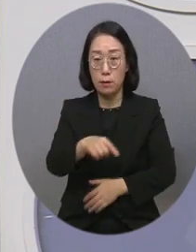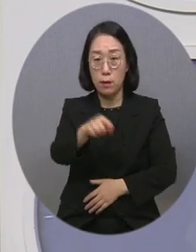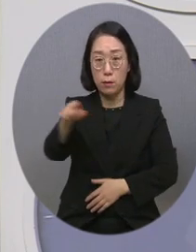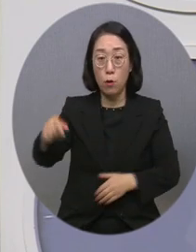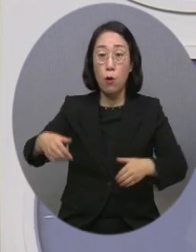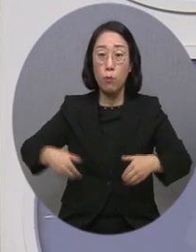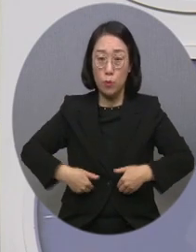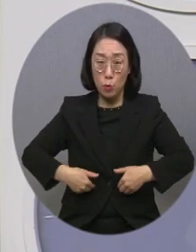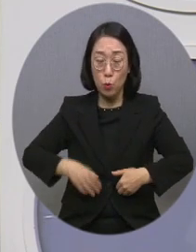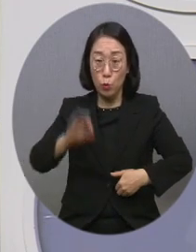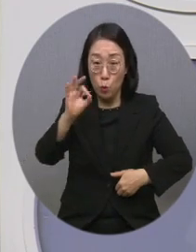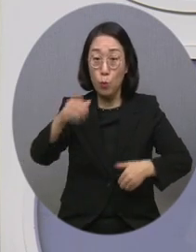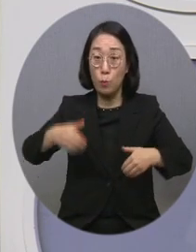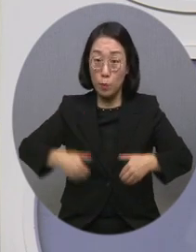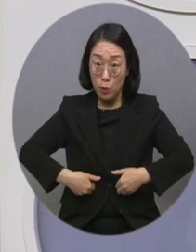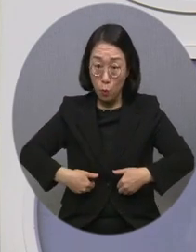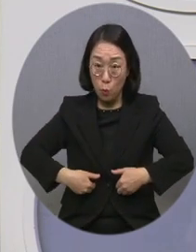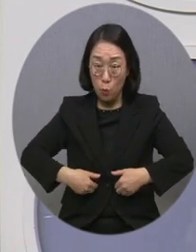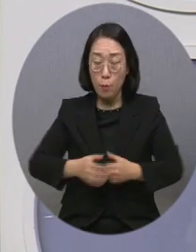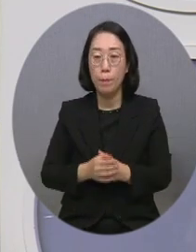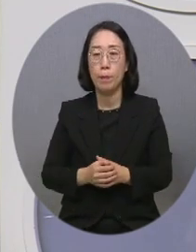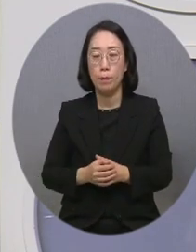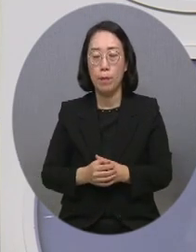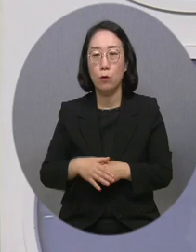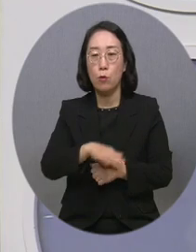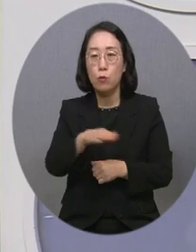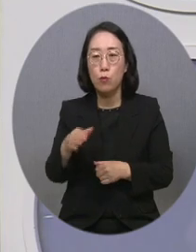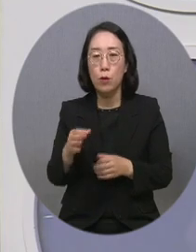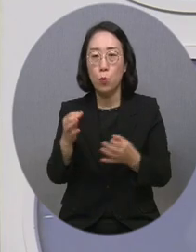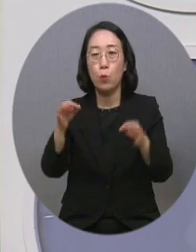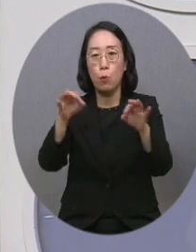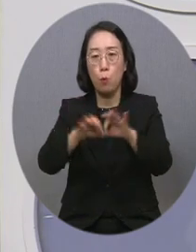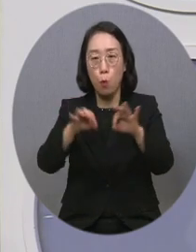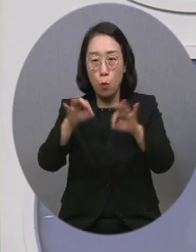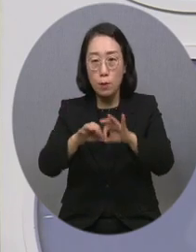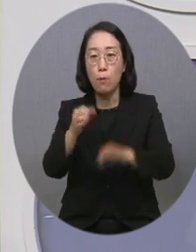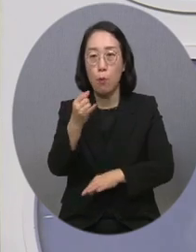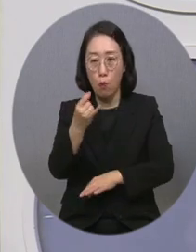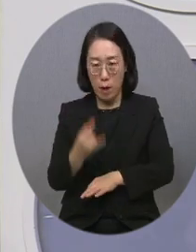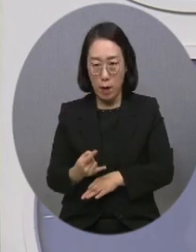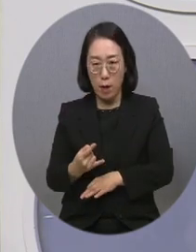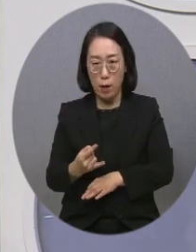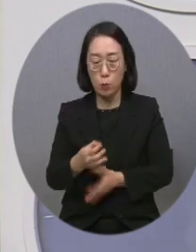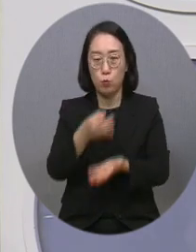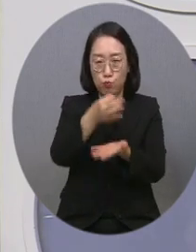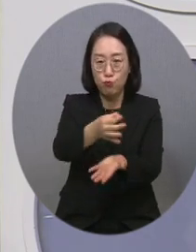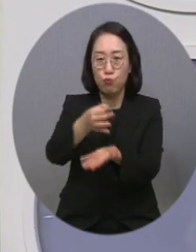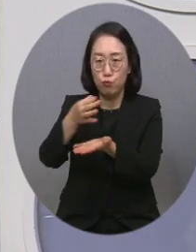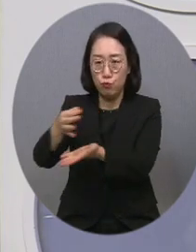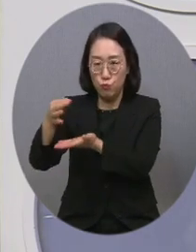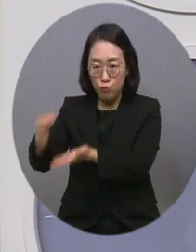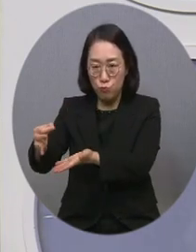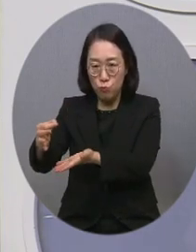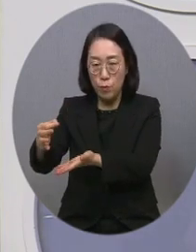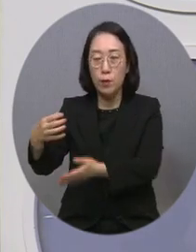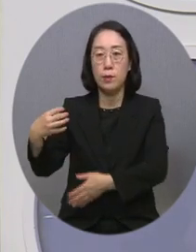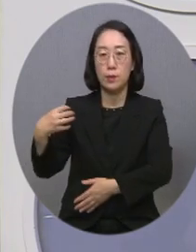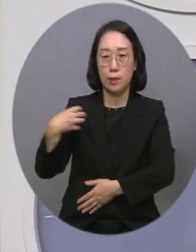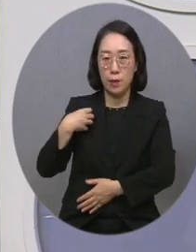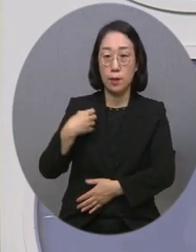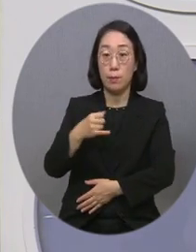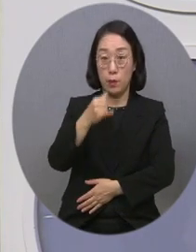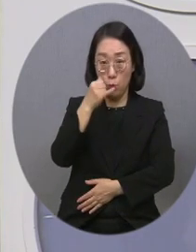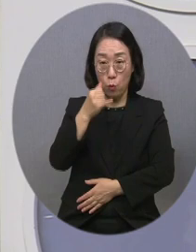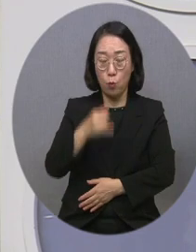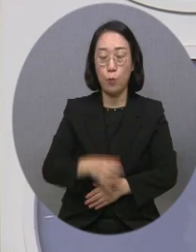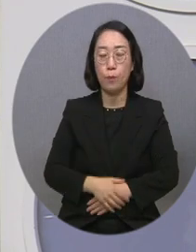필요한 재원들을 사회복지 공동 모금회가 다 조달을 해주는 그런 역할들을 하고, 그다음에